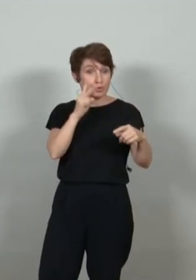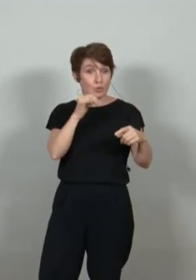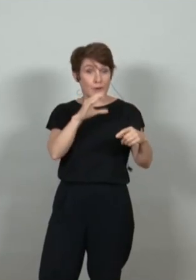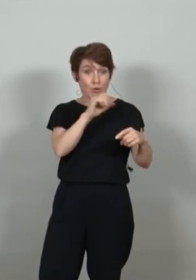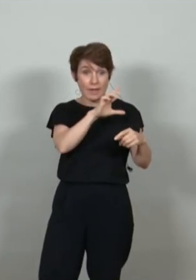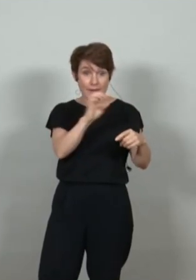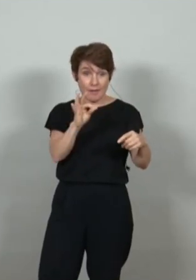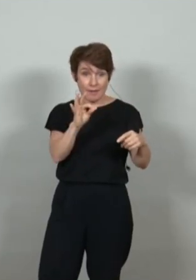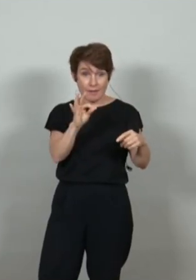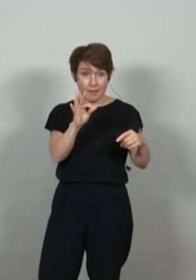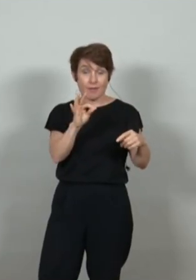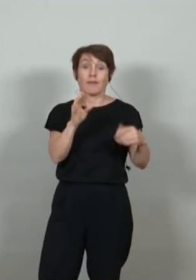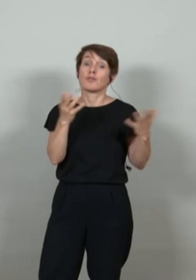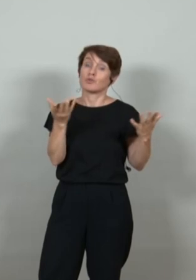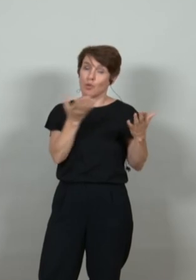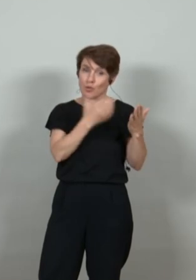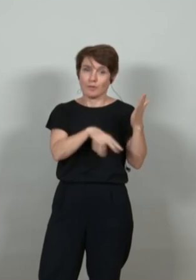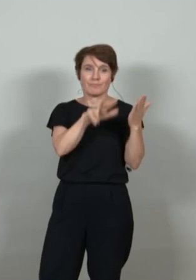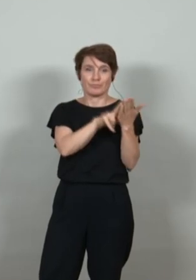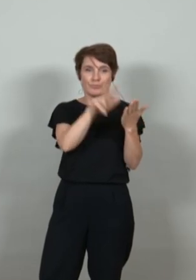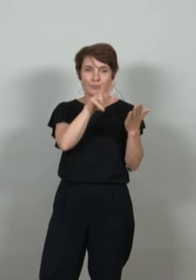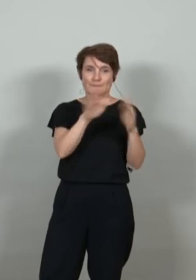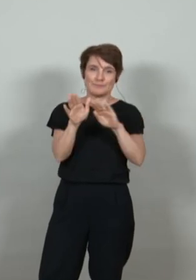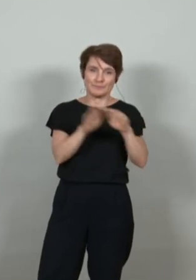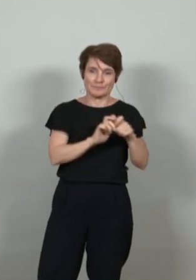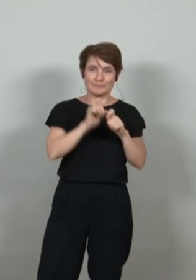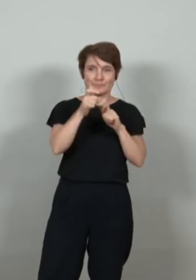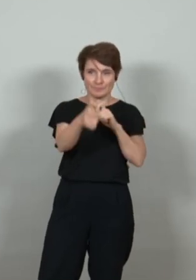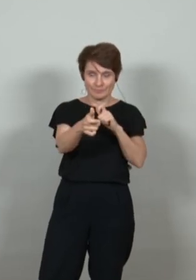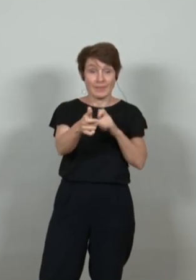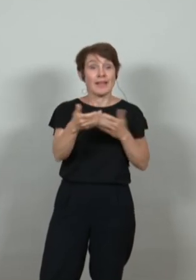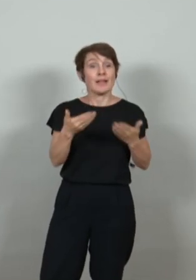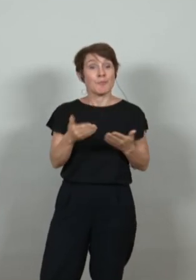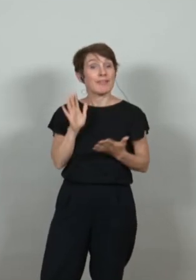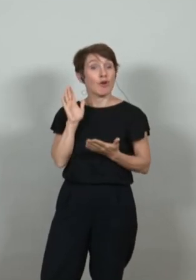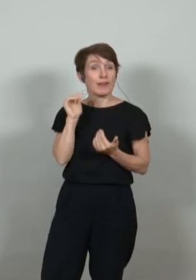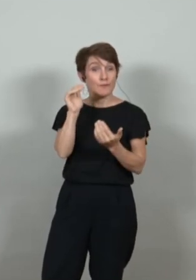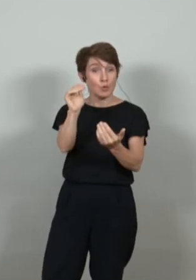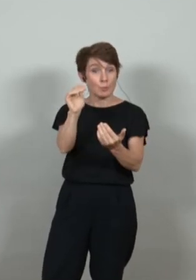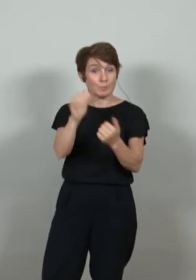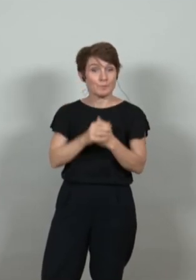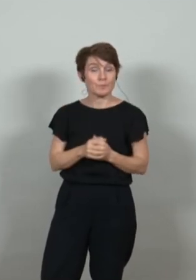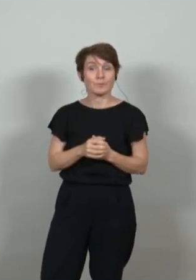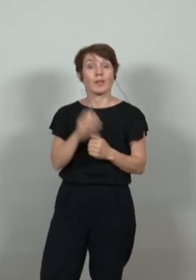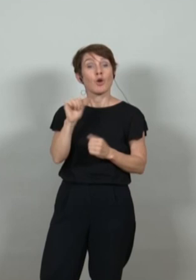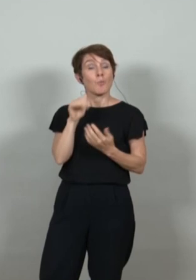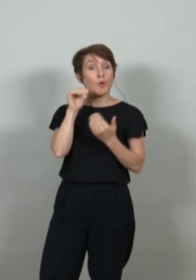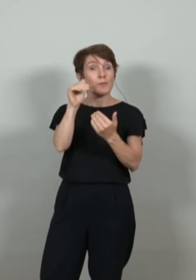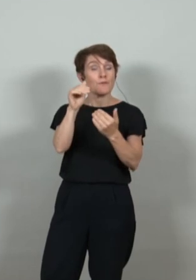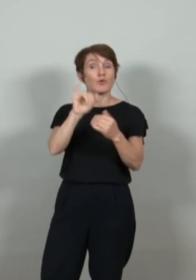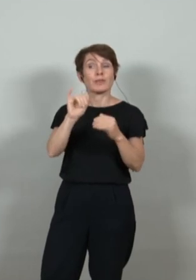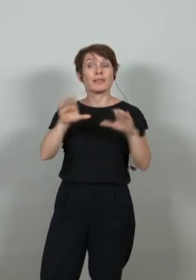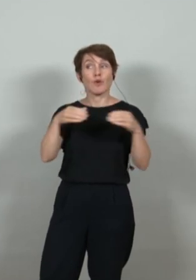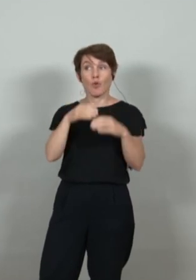et donc c'est des libérations est adoptée nous passons maintenant au vœu le premier est porté par le groupe GECK